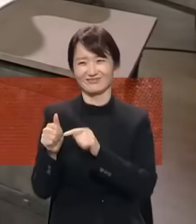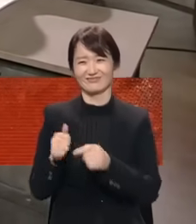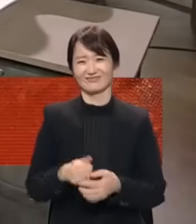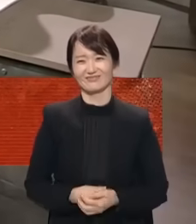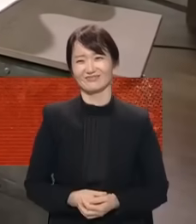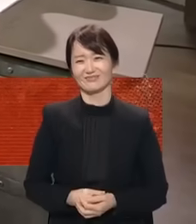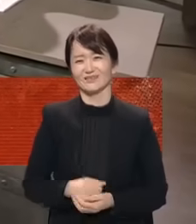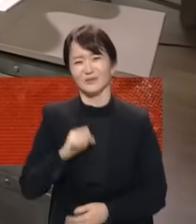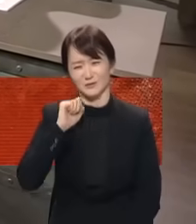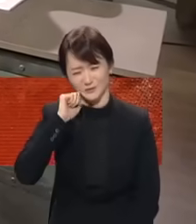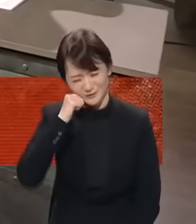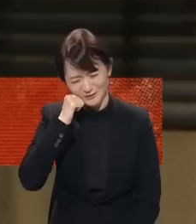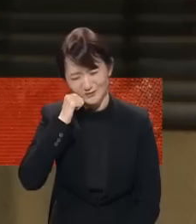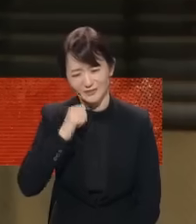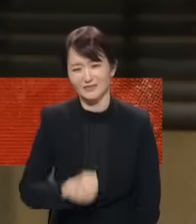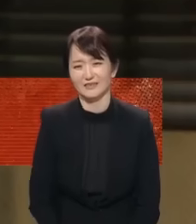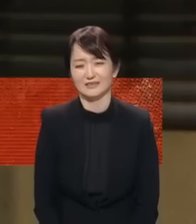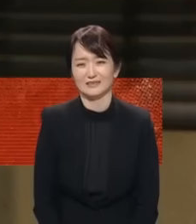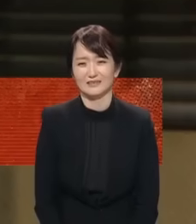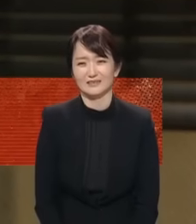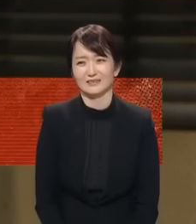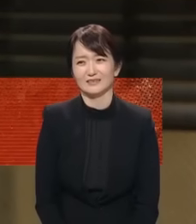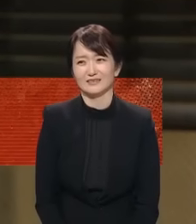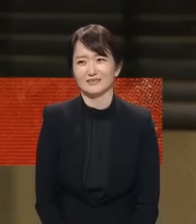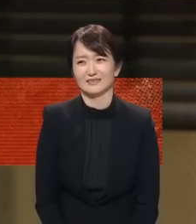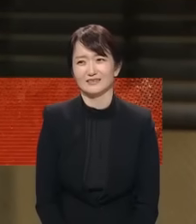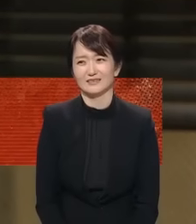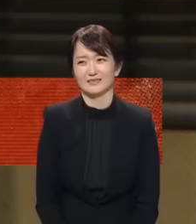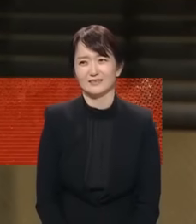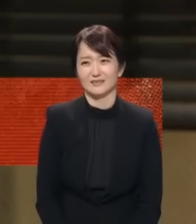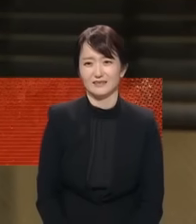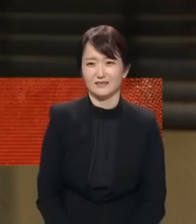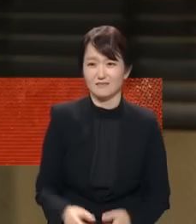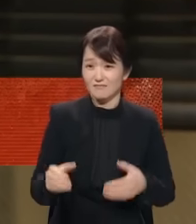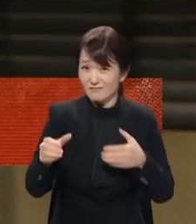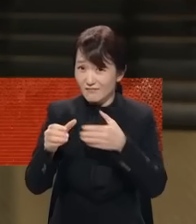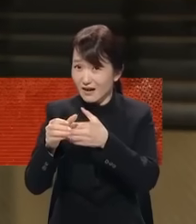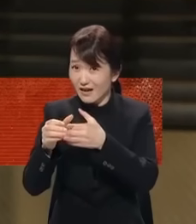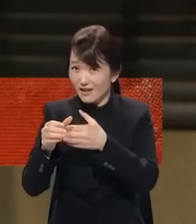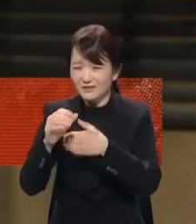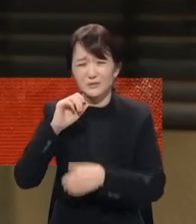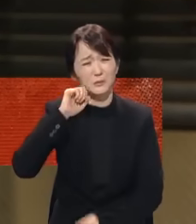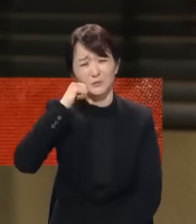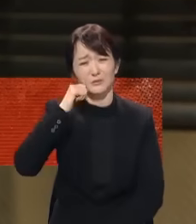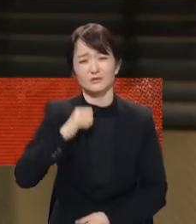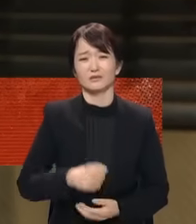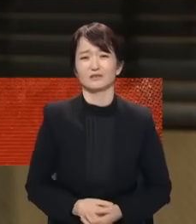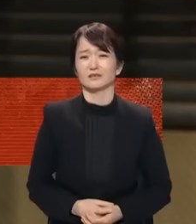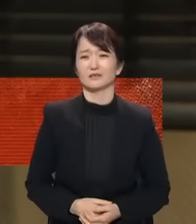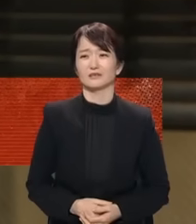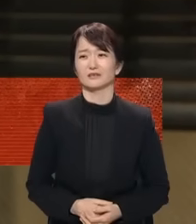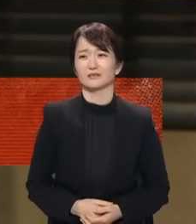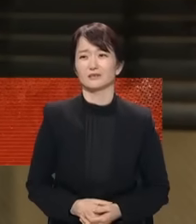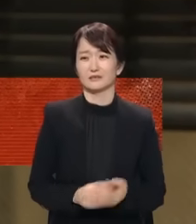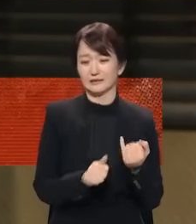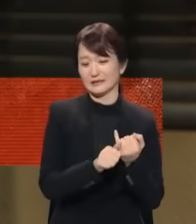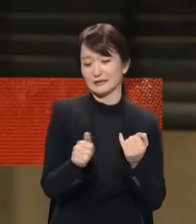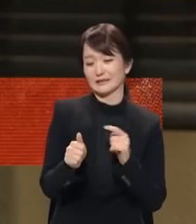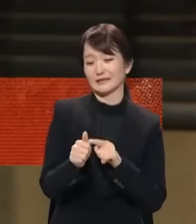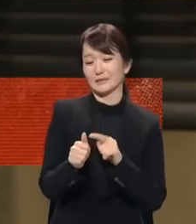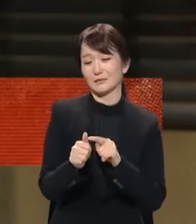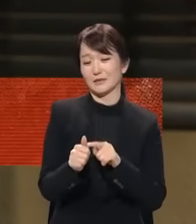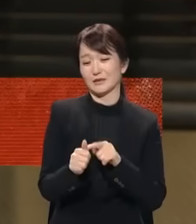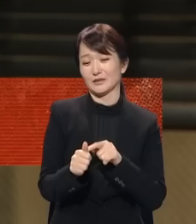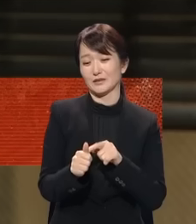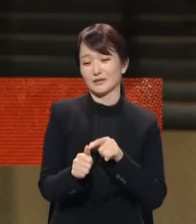쉽지 않은 것 같아요. 쉽지 않은 것 같은데 아마 그렇게 좀 하시기 어렵지 않나, 이 상황상. 저는 또 뭐 이럴 때는 남편을 좀 이용하는 게